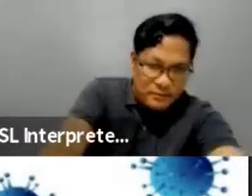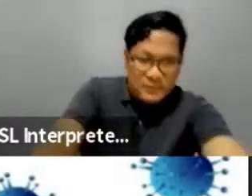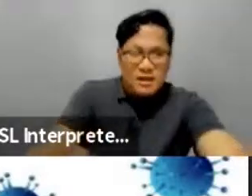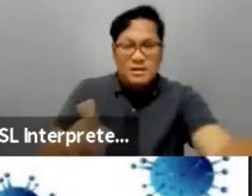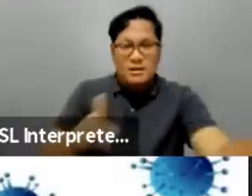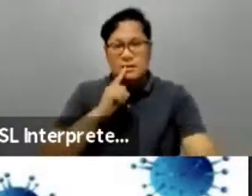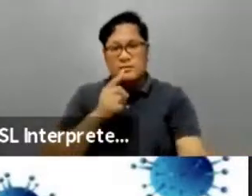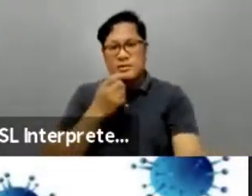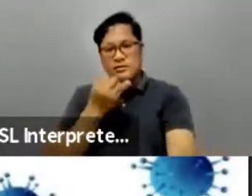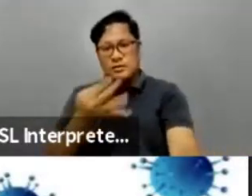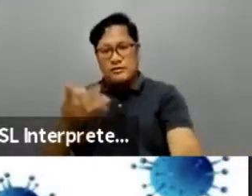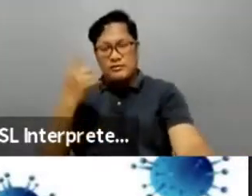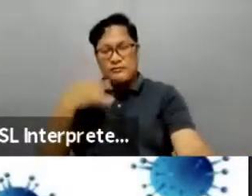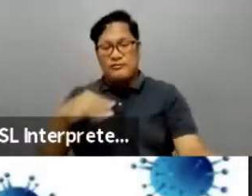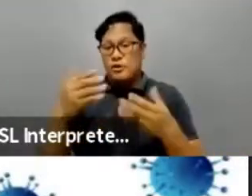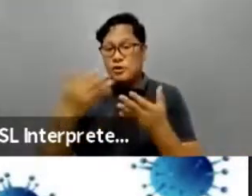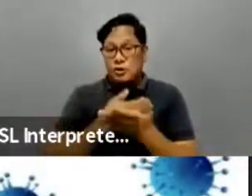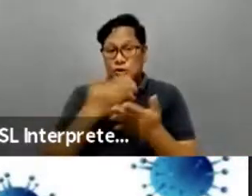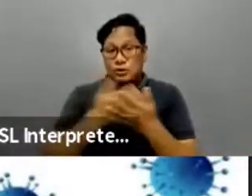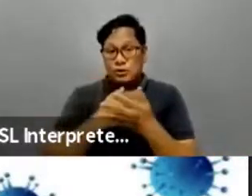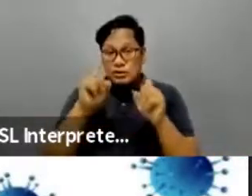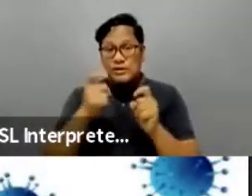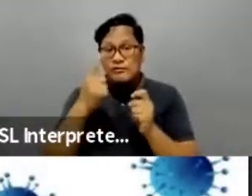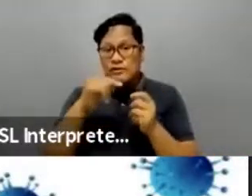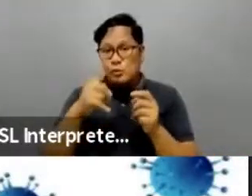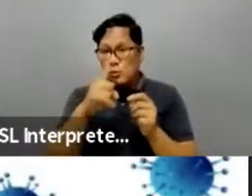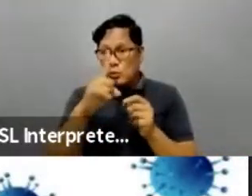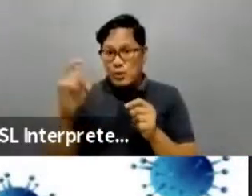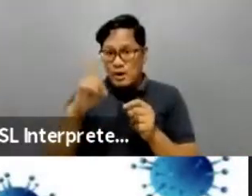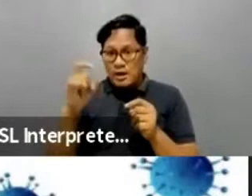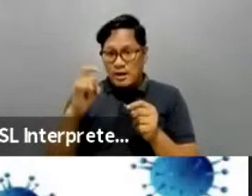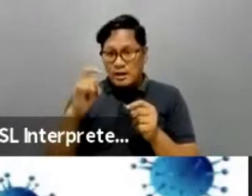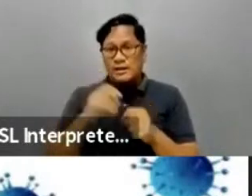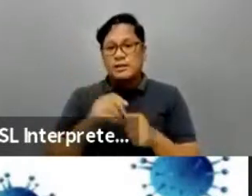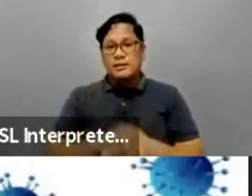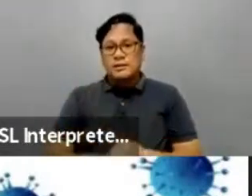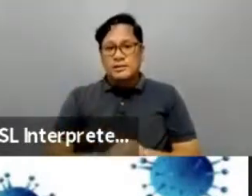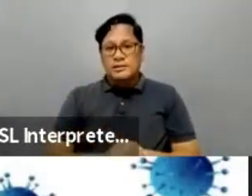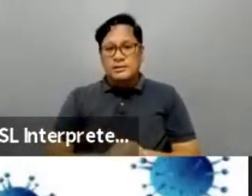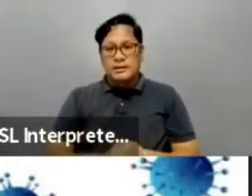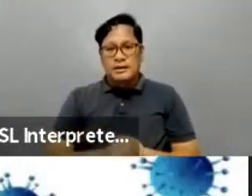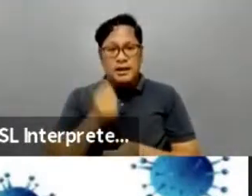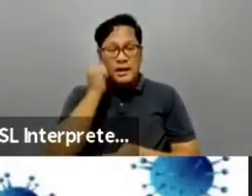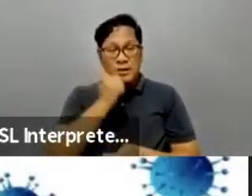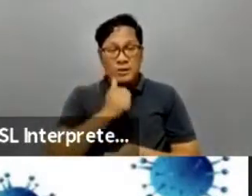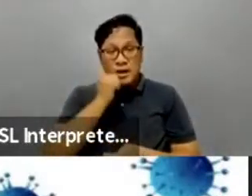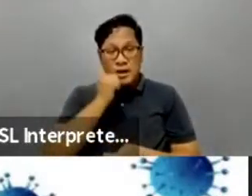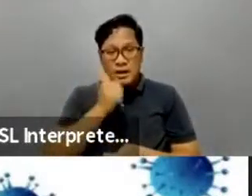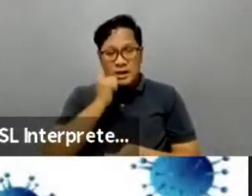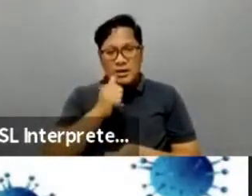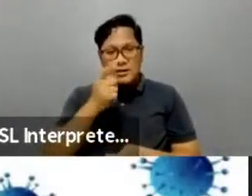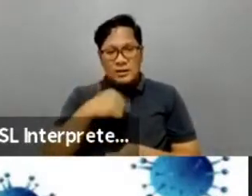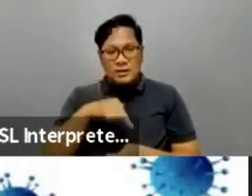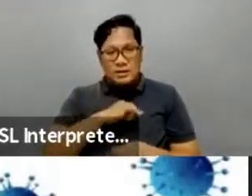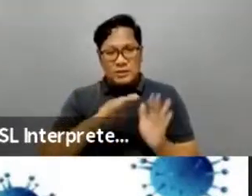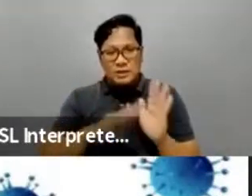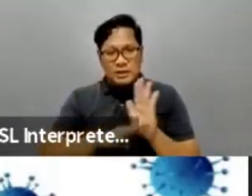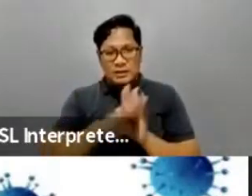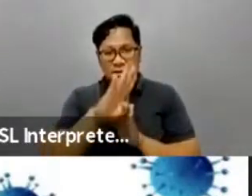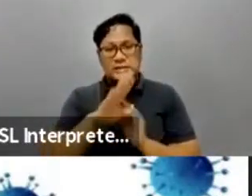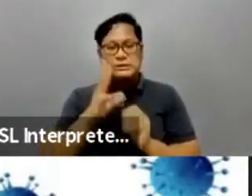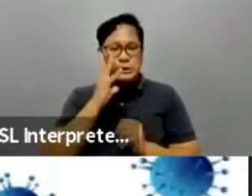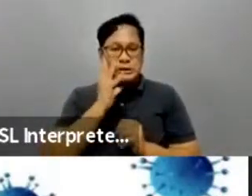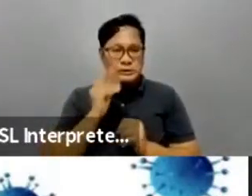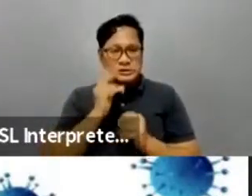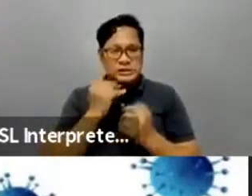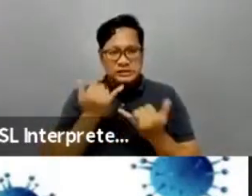Pero ngayon, pumapalo sa mahigit 100 new deaths araw-araw dito sa surge na nararamdaman